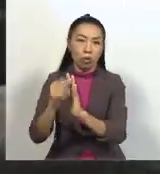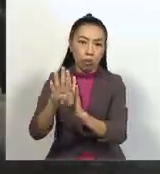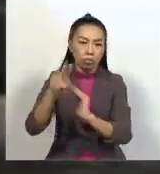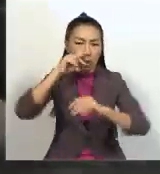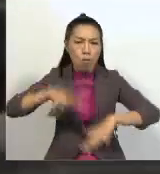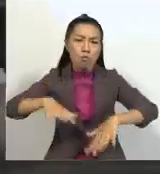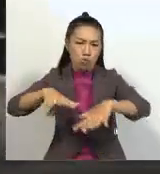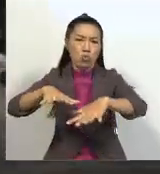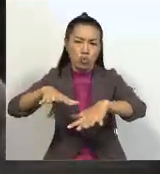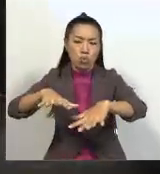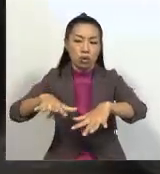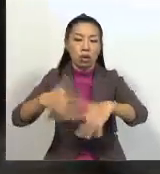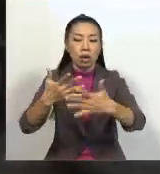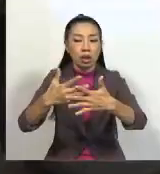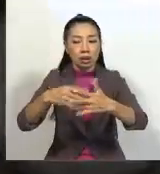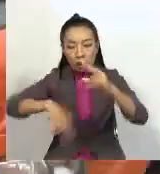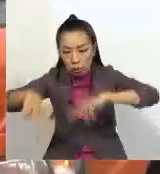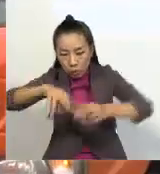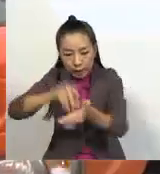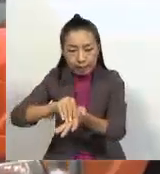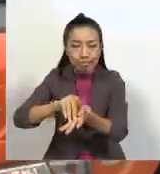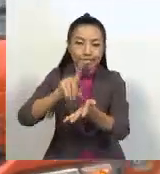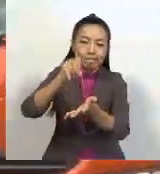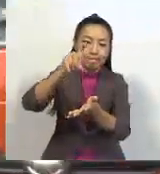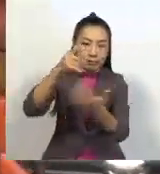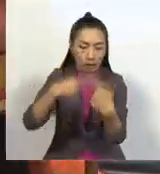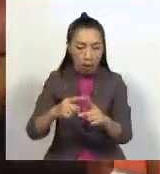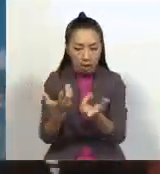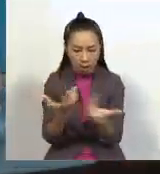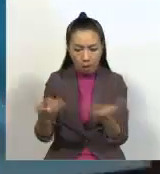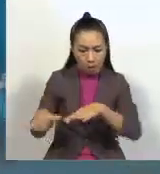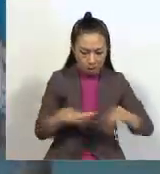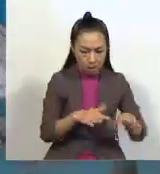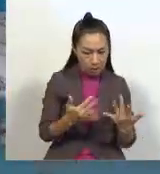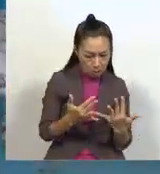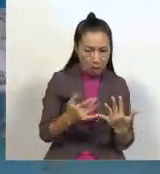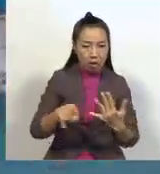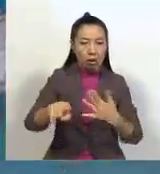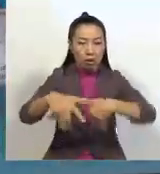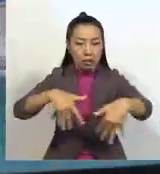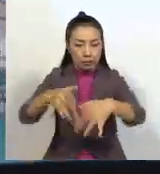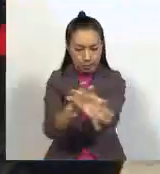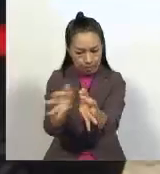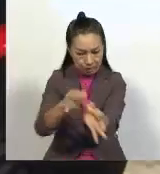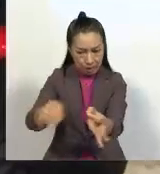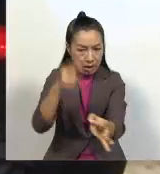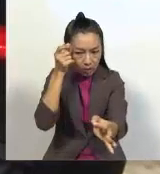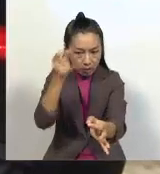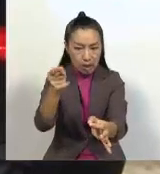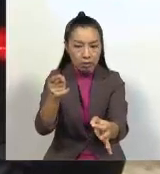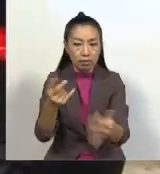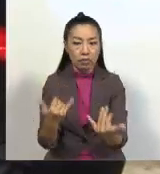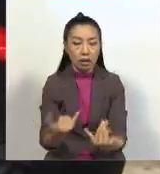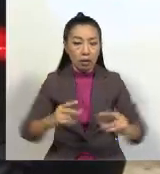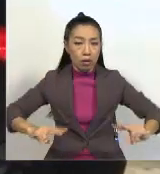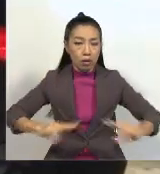ราะมีน้ำท่วมขังแต่ได้มีการเตรียมทุกอย่างไว้รอแล้วซึ่งจะเร่งทำความเข้าใจกับประชาชนอย่างเต็มที่ทั้งนี้ในส่วน